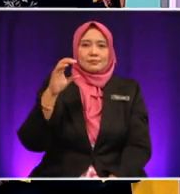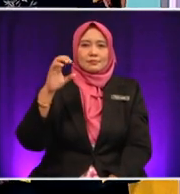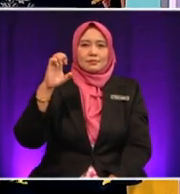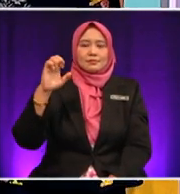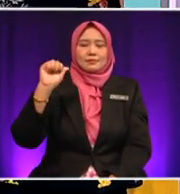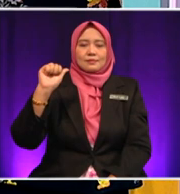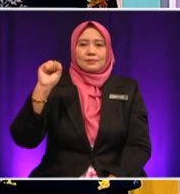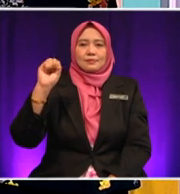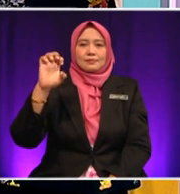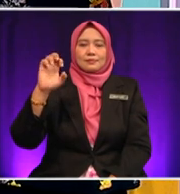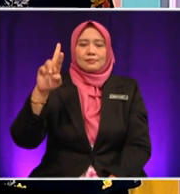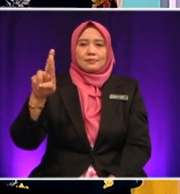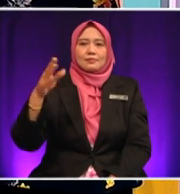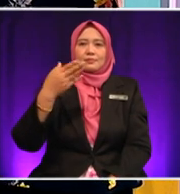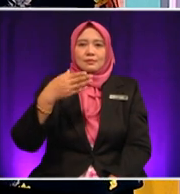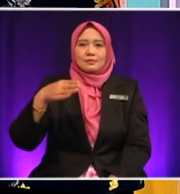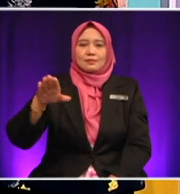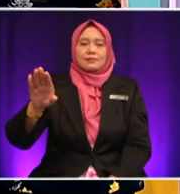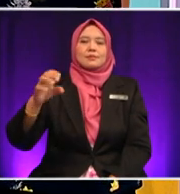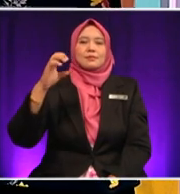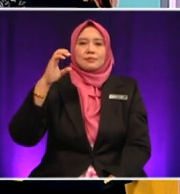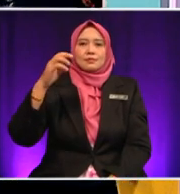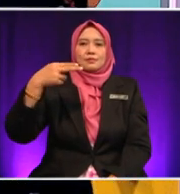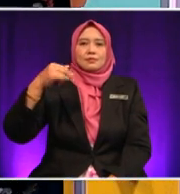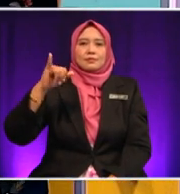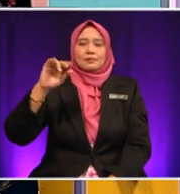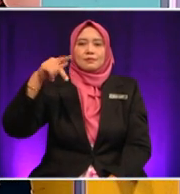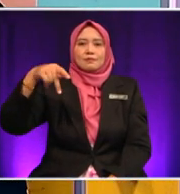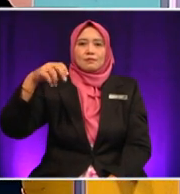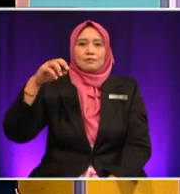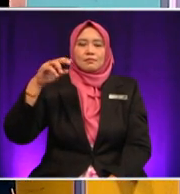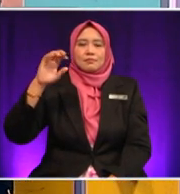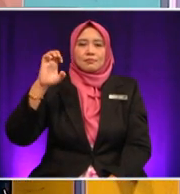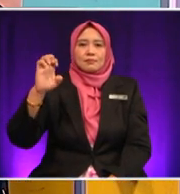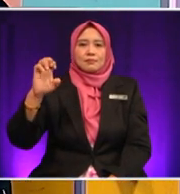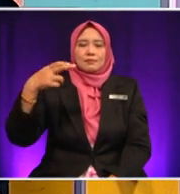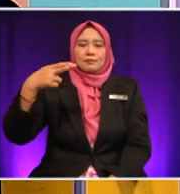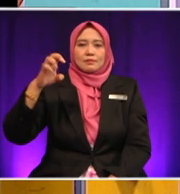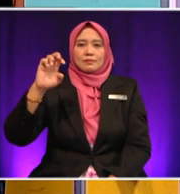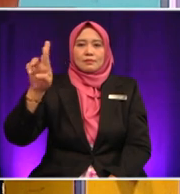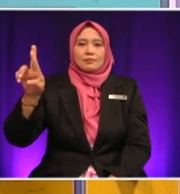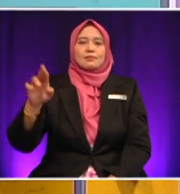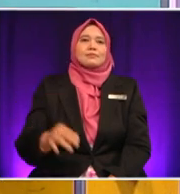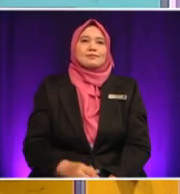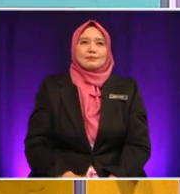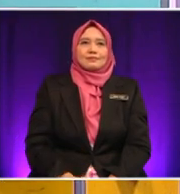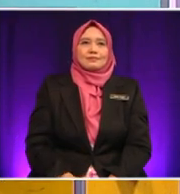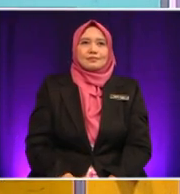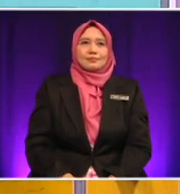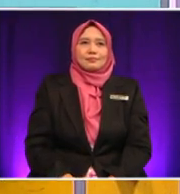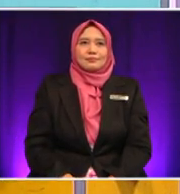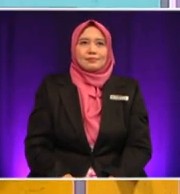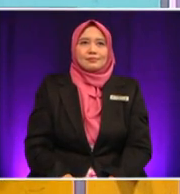sebab kadang-kadang Anda ini macam nilai yang kedua yaitu menentukan Tata